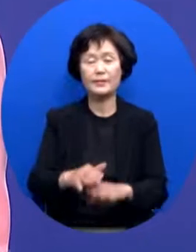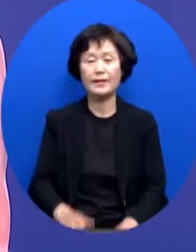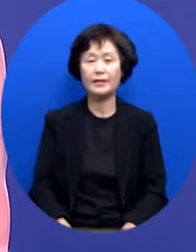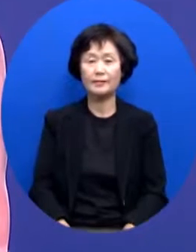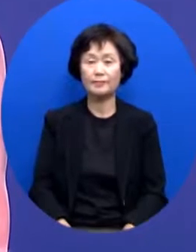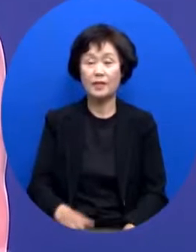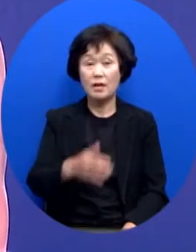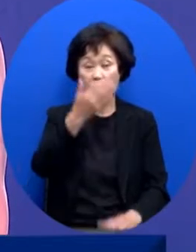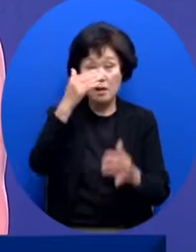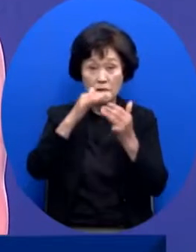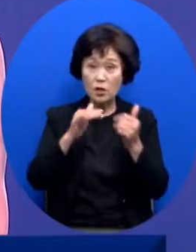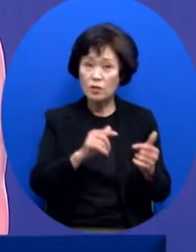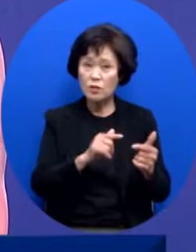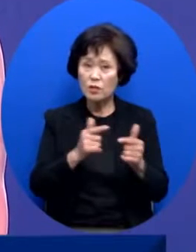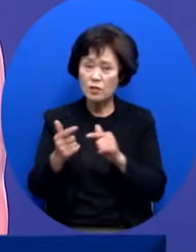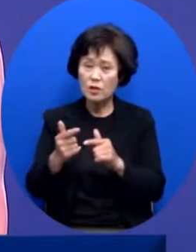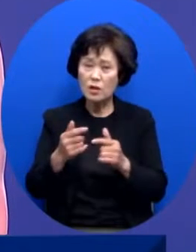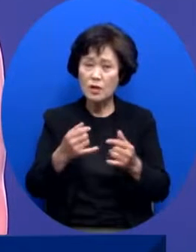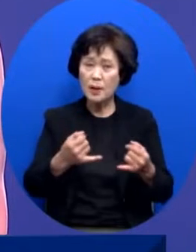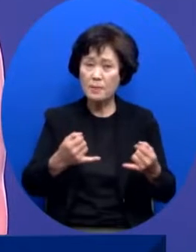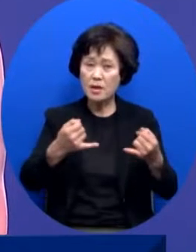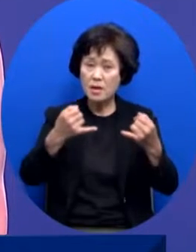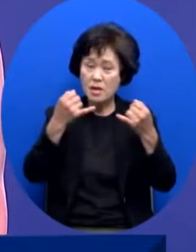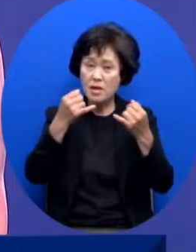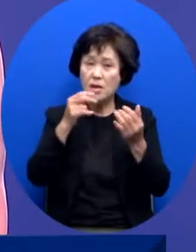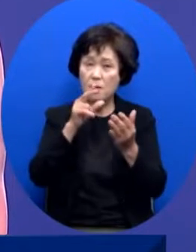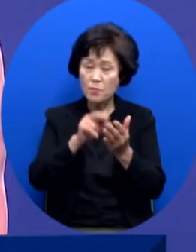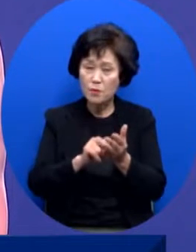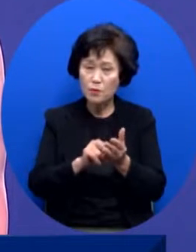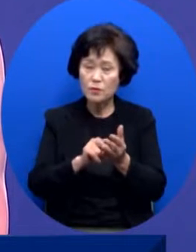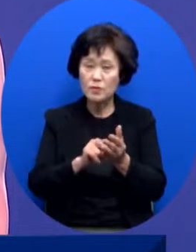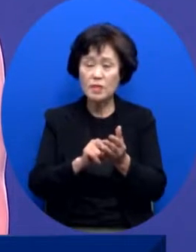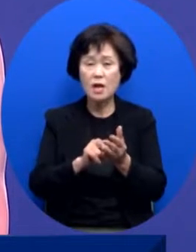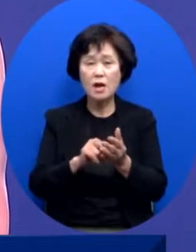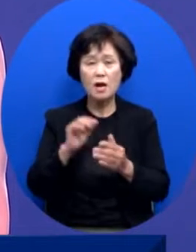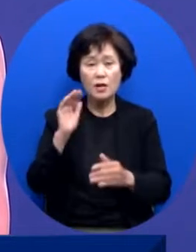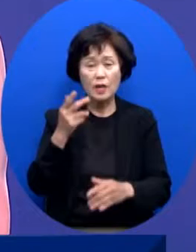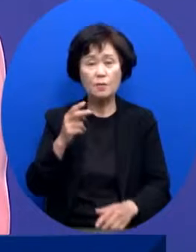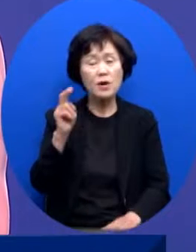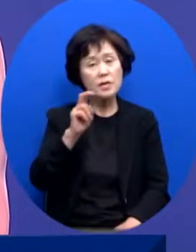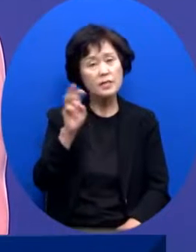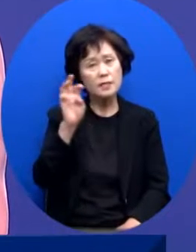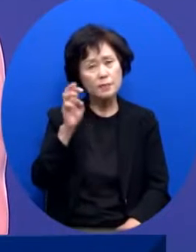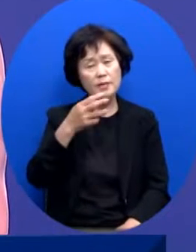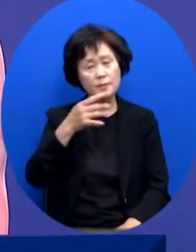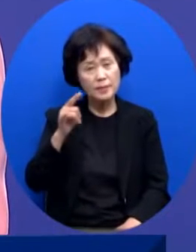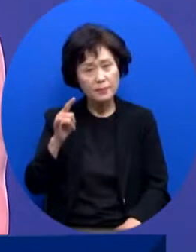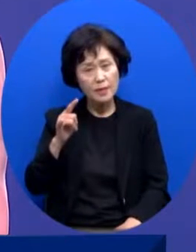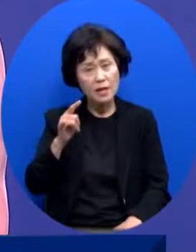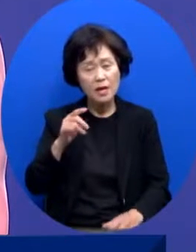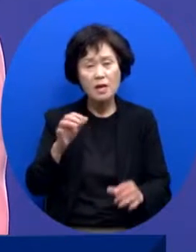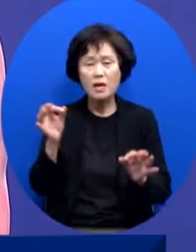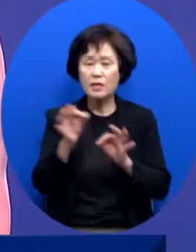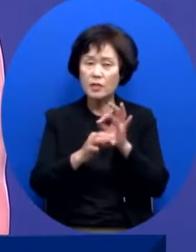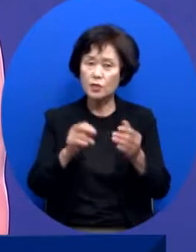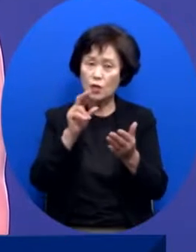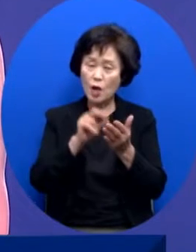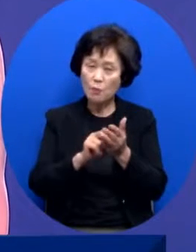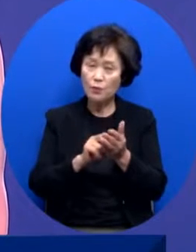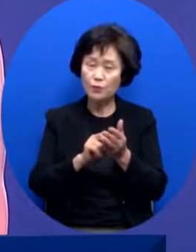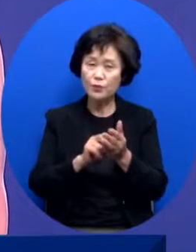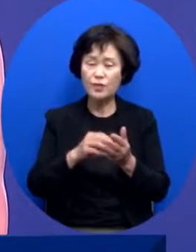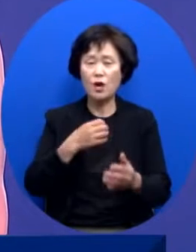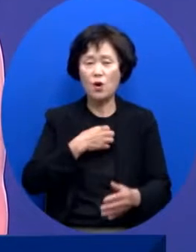청년 세대의 부채 문제가 계속되면서 2030 세대 경제 상황에 대한 사회적 우려가 커지고 있습니다